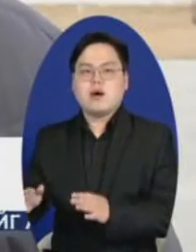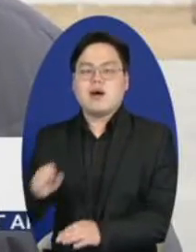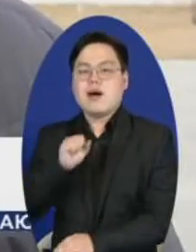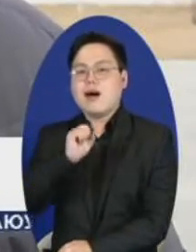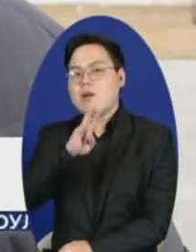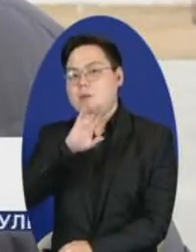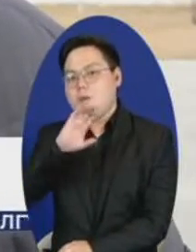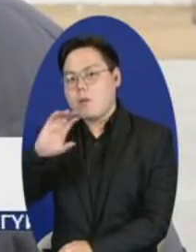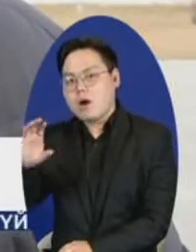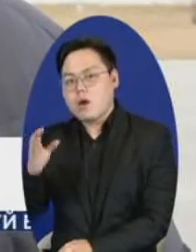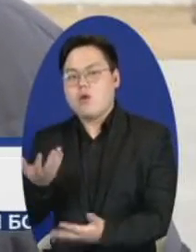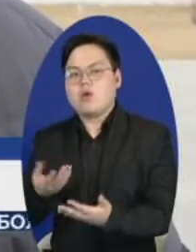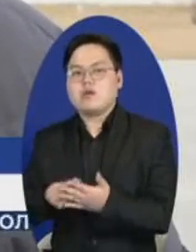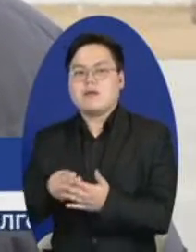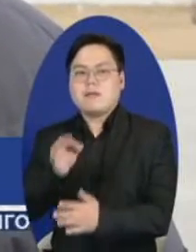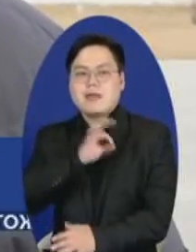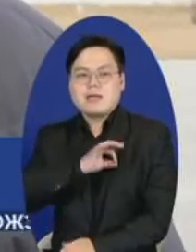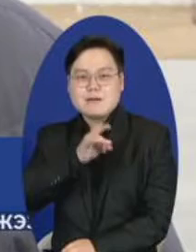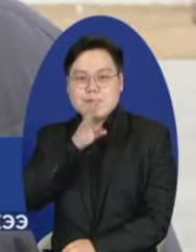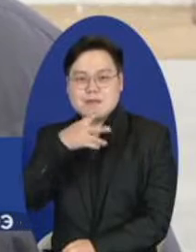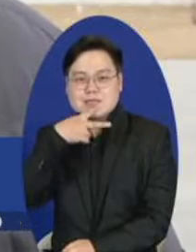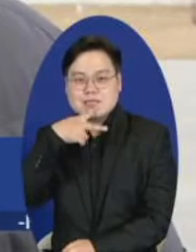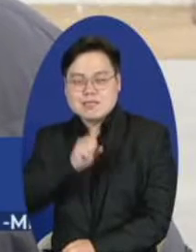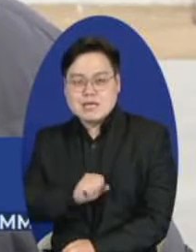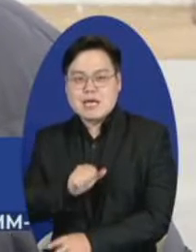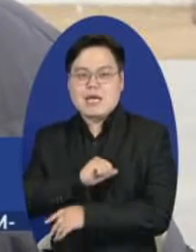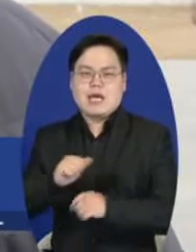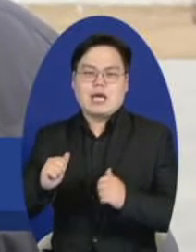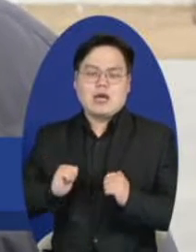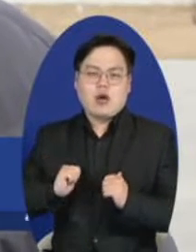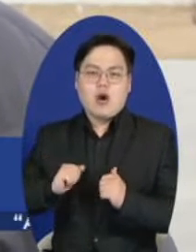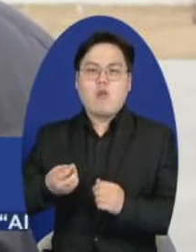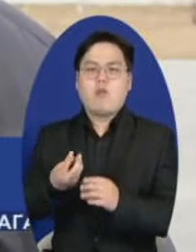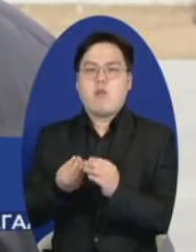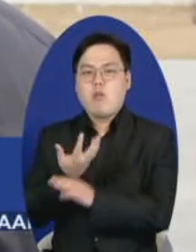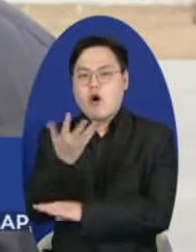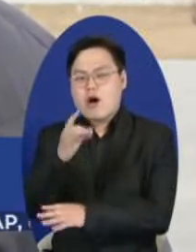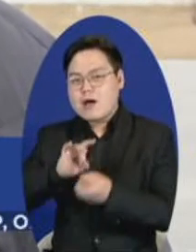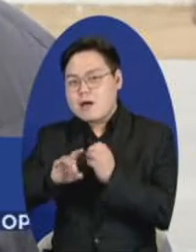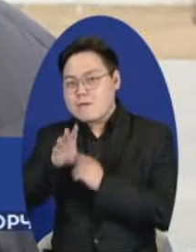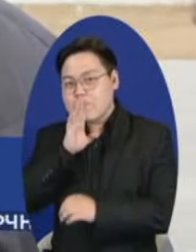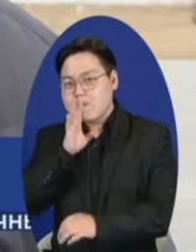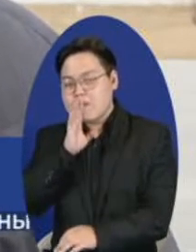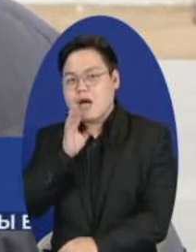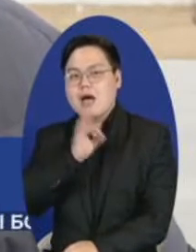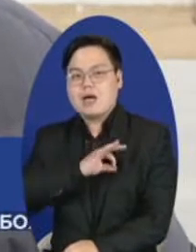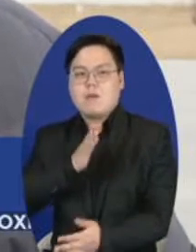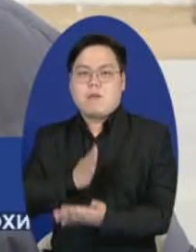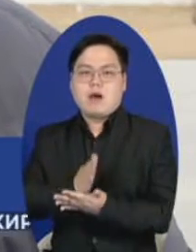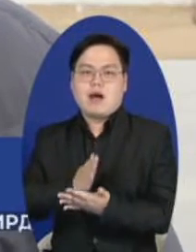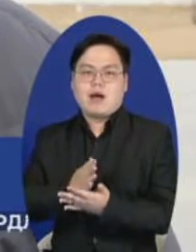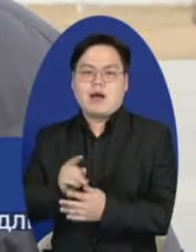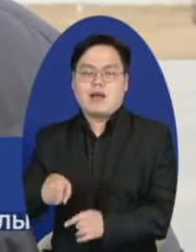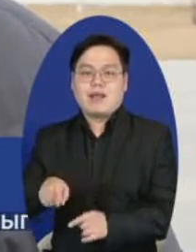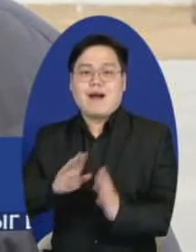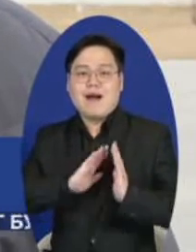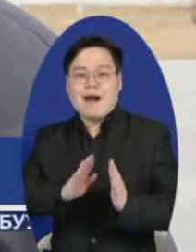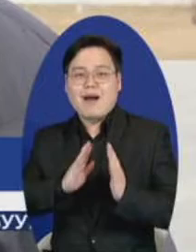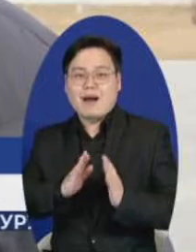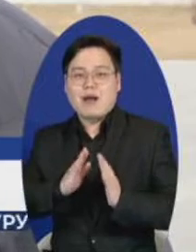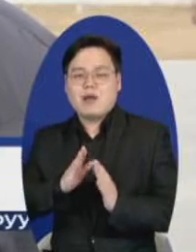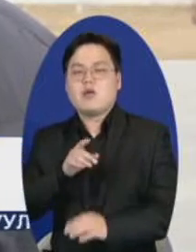ахуй нэгж эргээд нөгөө орлого олж байгаа иргэдийн байдал, мод тарийн мод бол орлого юм а гэдэг энэ одоо